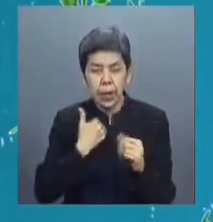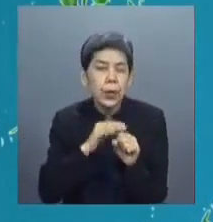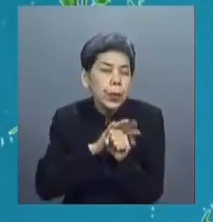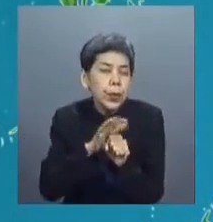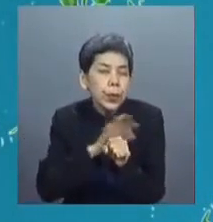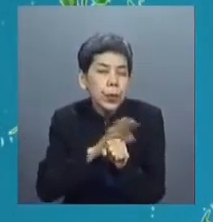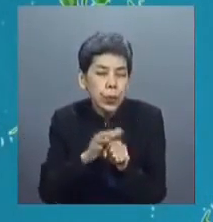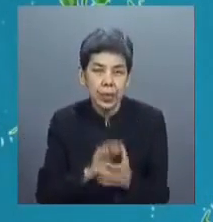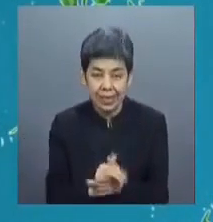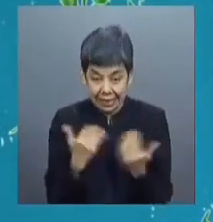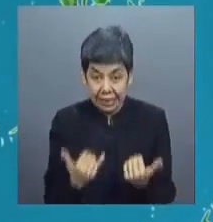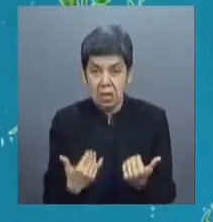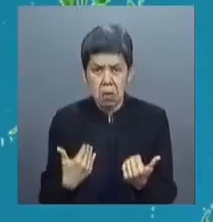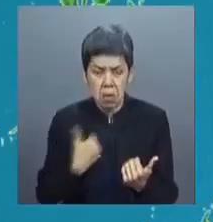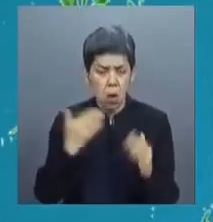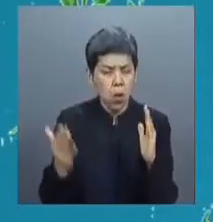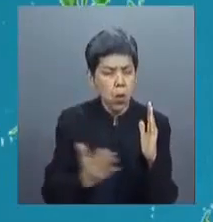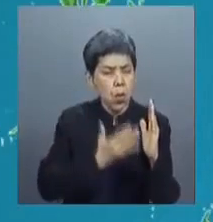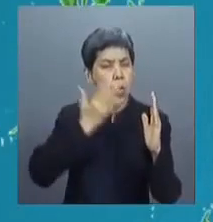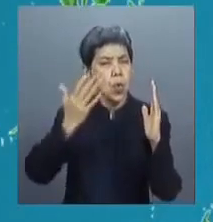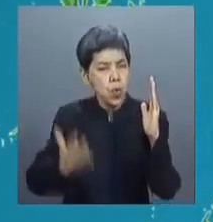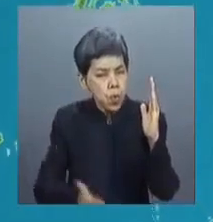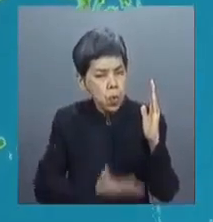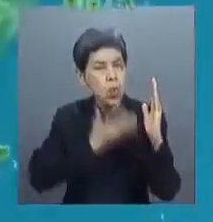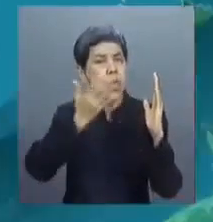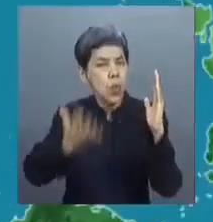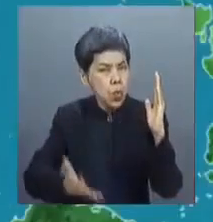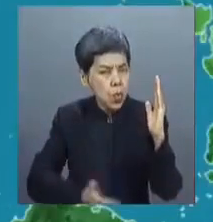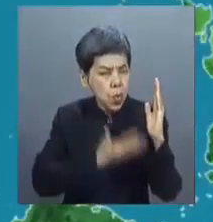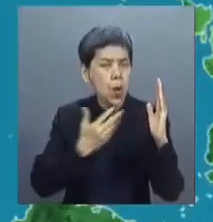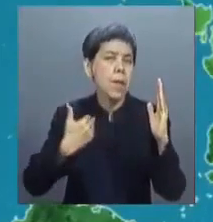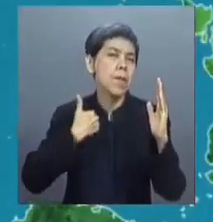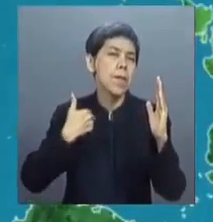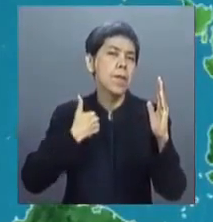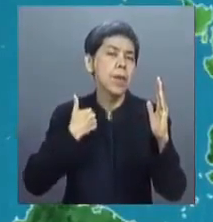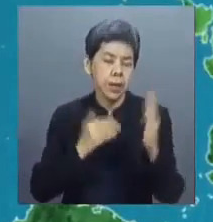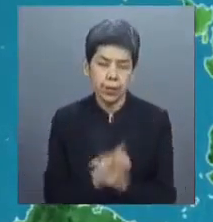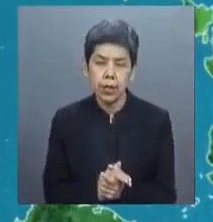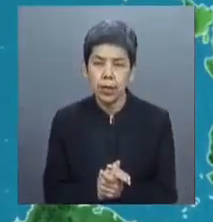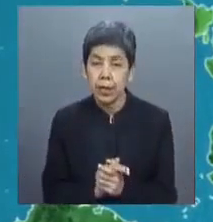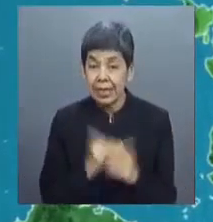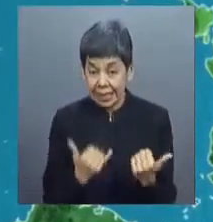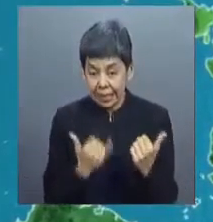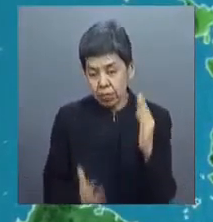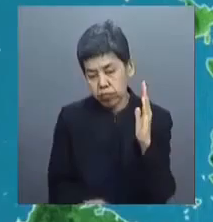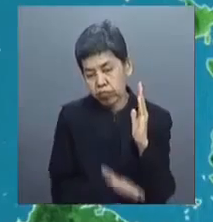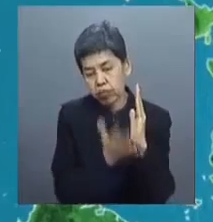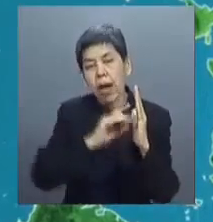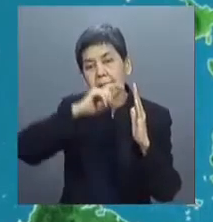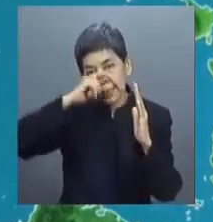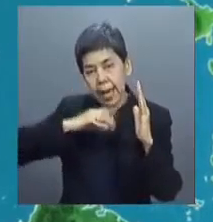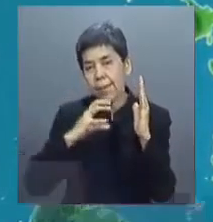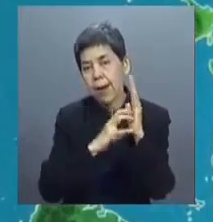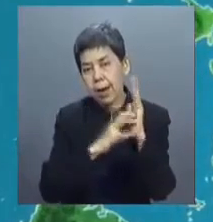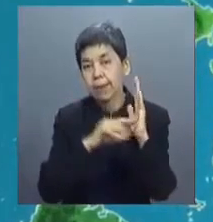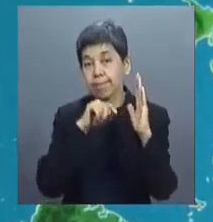งแต่ว่าในระยะนี้ก็มีกระแสลมตะวันออกเฉียงใต้พัดนำเอาความชื้นจากบริเวณทะเลจีนใต้และอ่าวไทยเข้ามาปกคลุมบริเวณภาคกลางภา